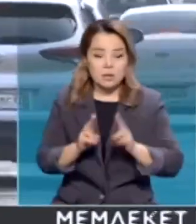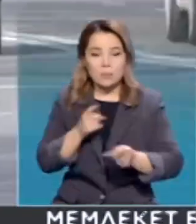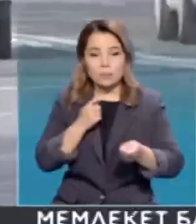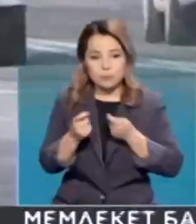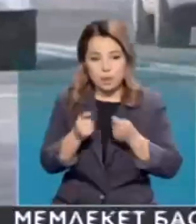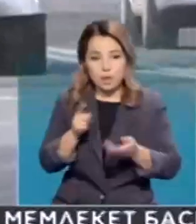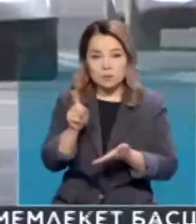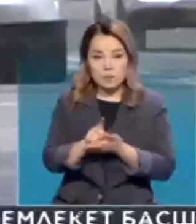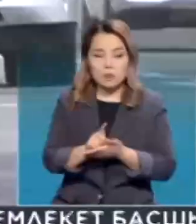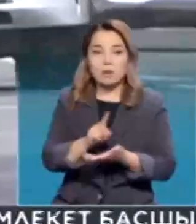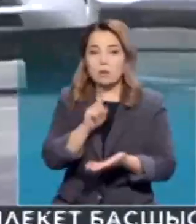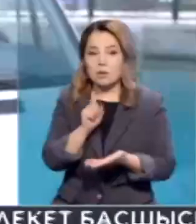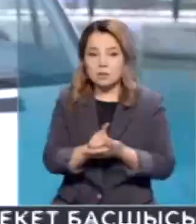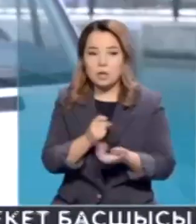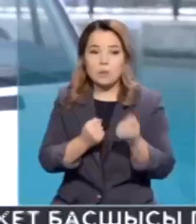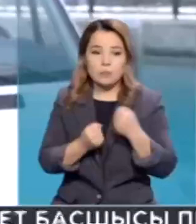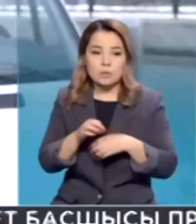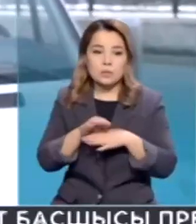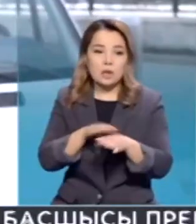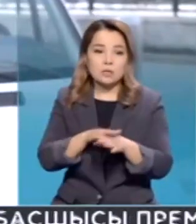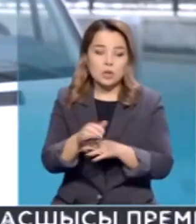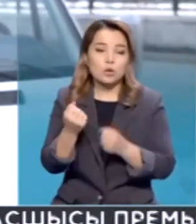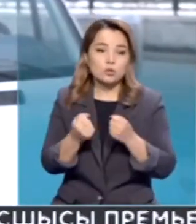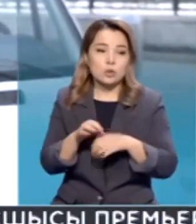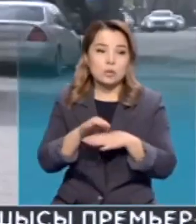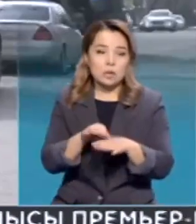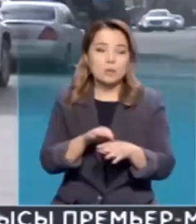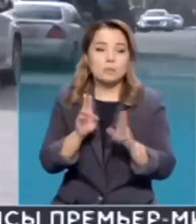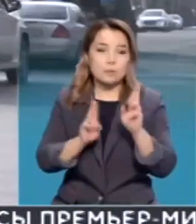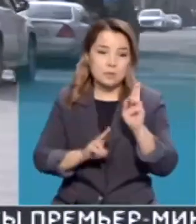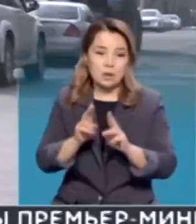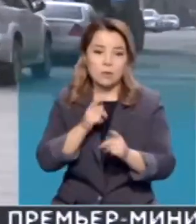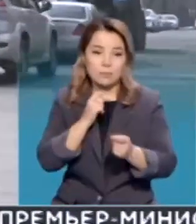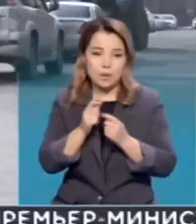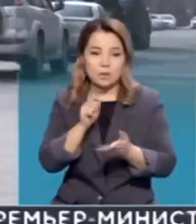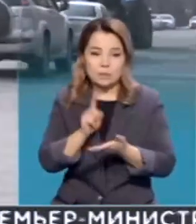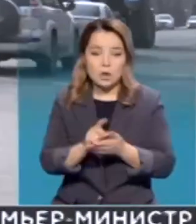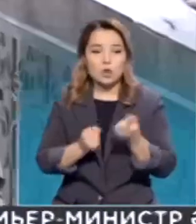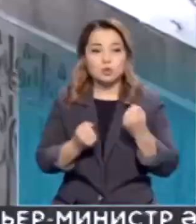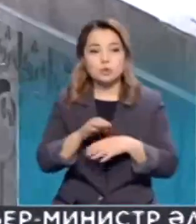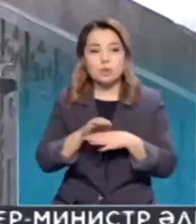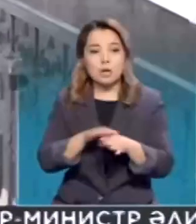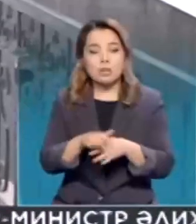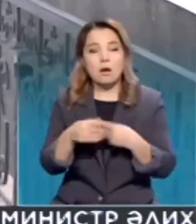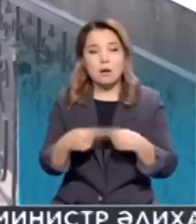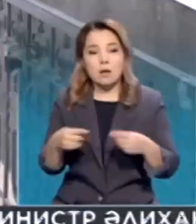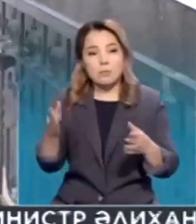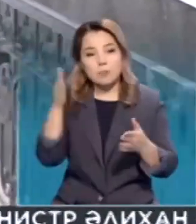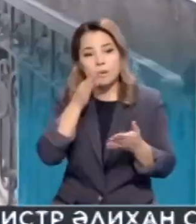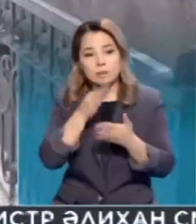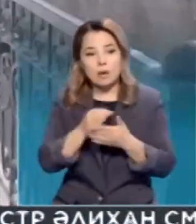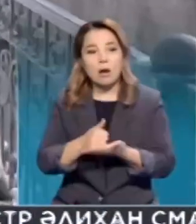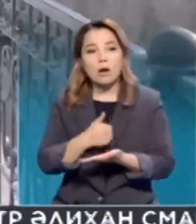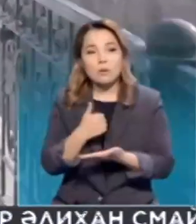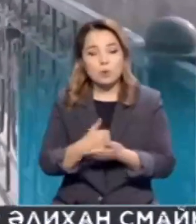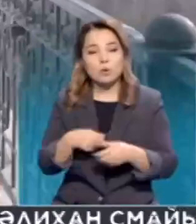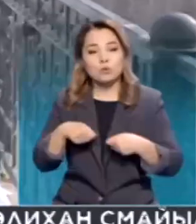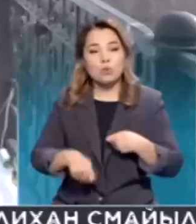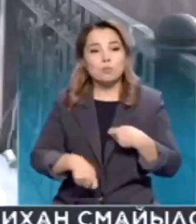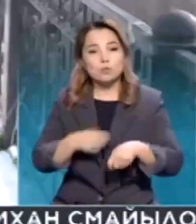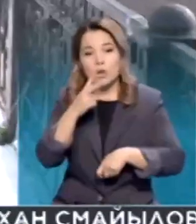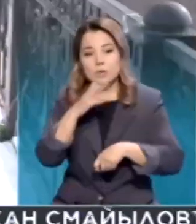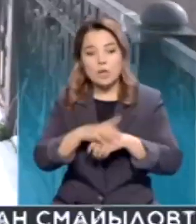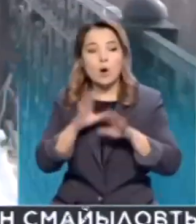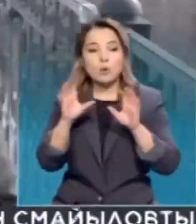Тек қана сақтықпен айдайық, жолды бұзбай жүрейік. Жүргізушілердің пікірі әртүрлі. Әкімшілік құқық бұзушылық туралы кодекске